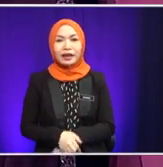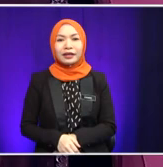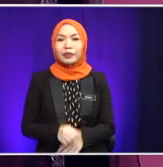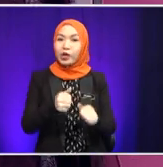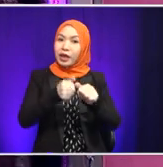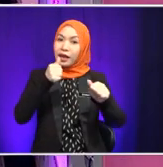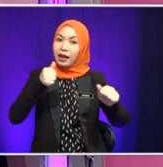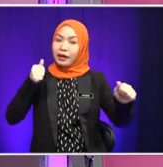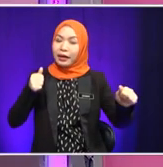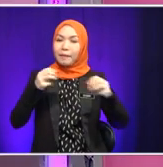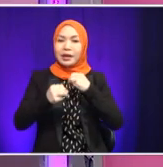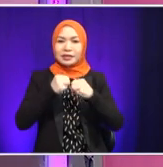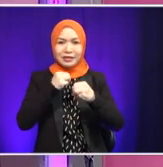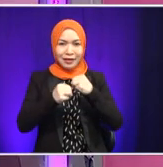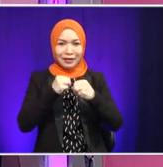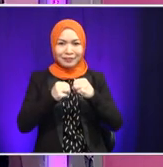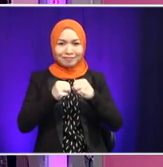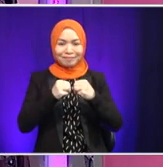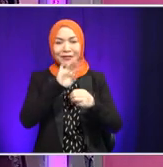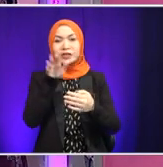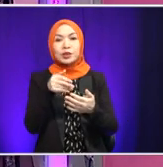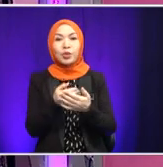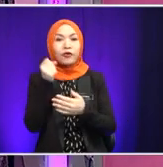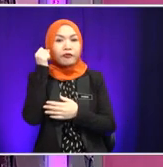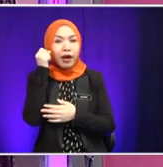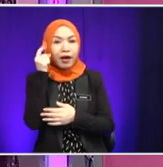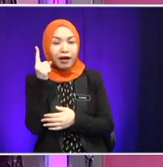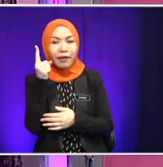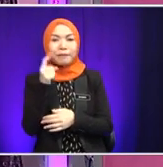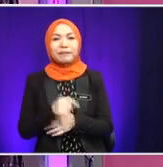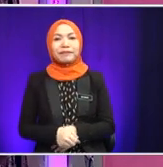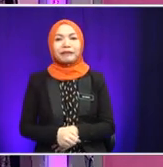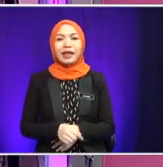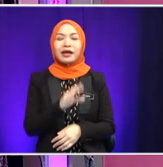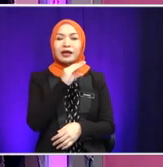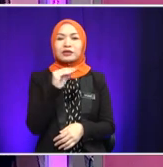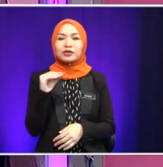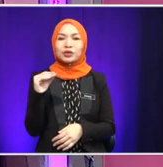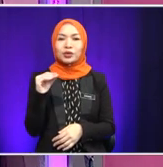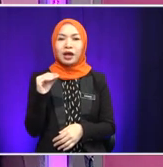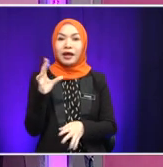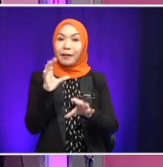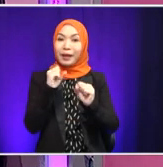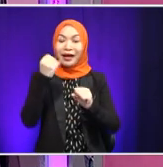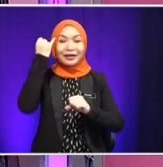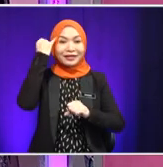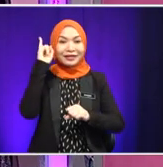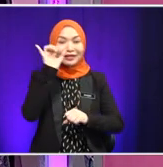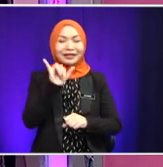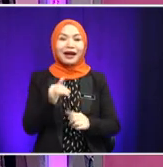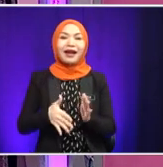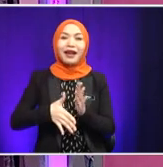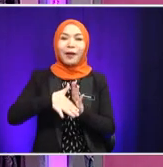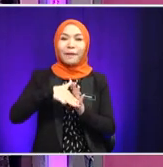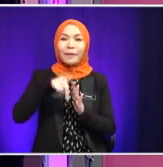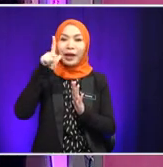dan memupuk persahabatan mungkin mereka beri pandangan ataupun ide untuk untuk kebaikan kawasan perumahan berikut